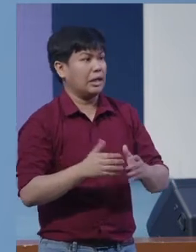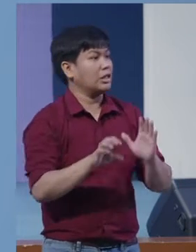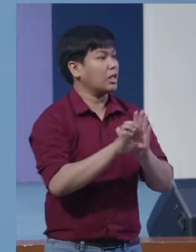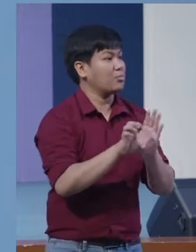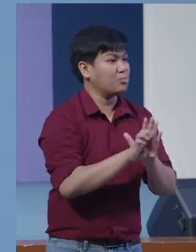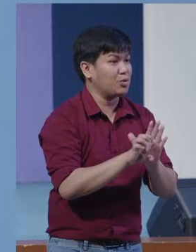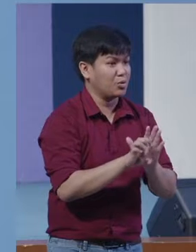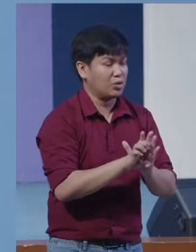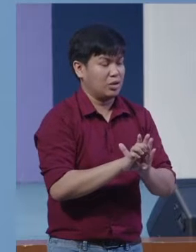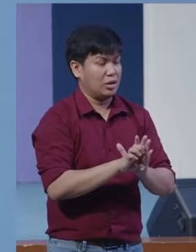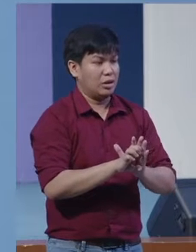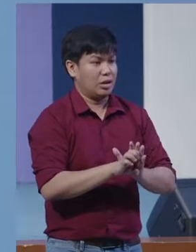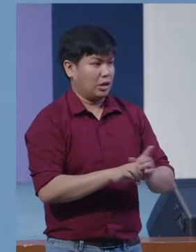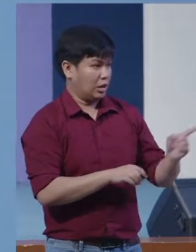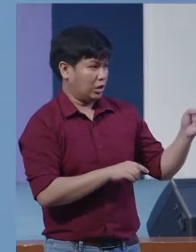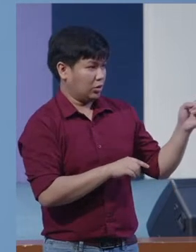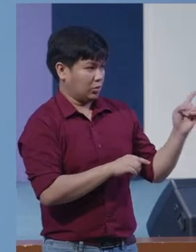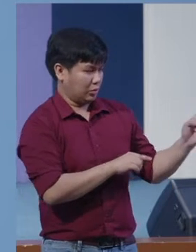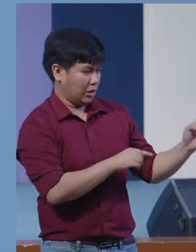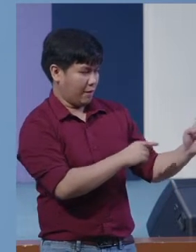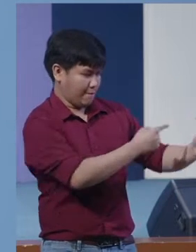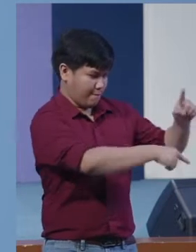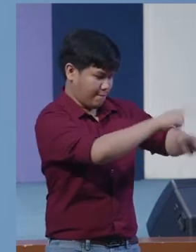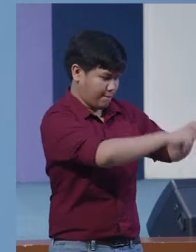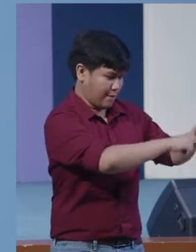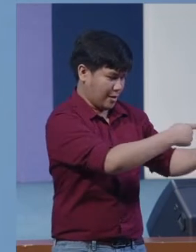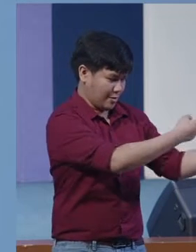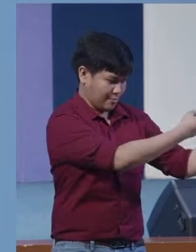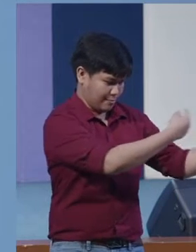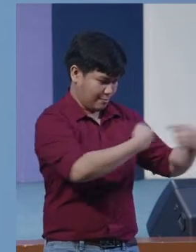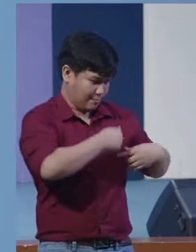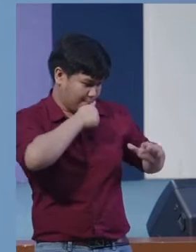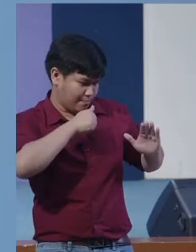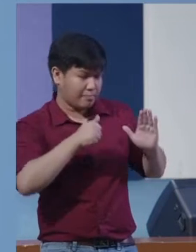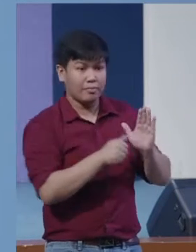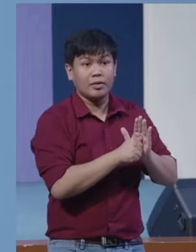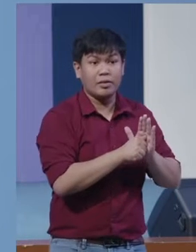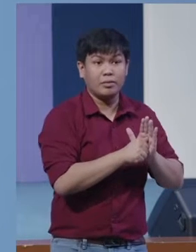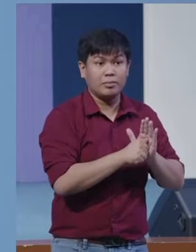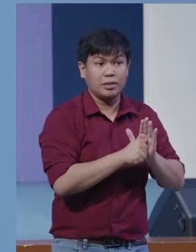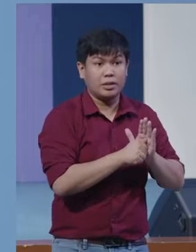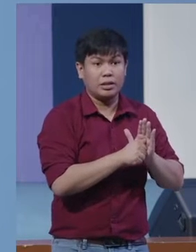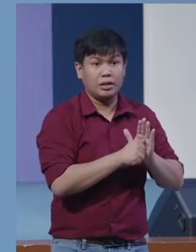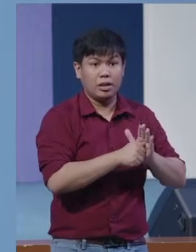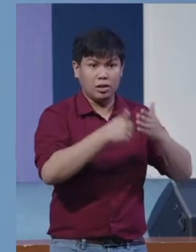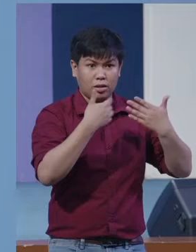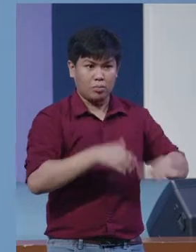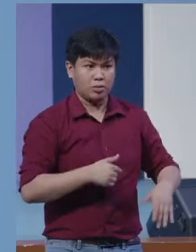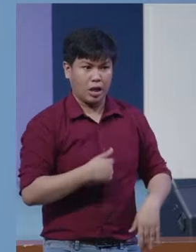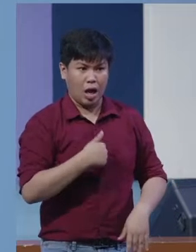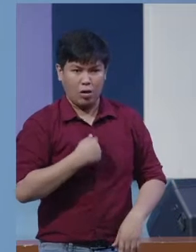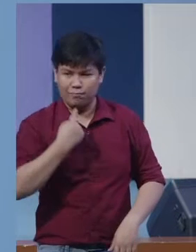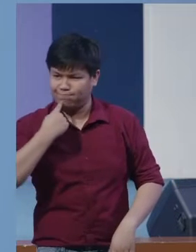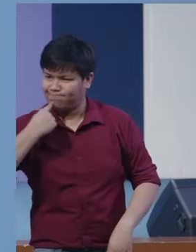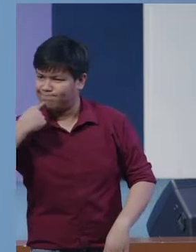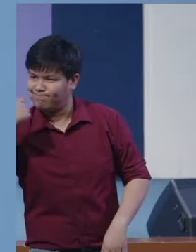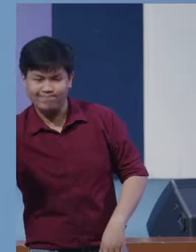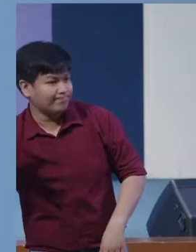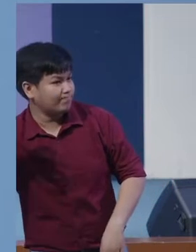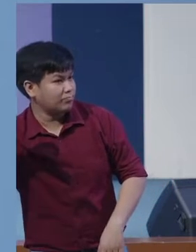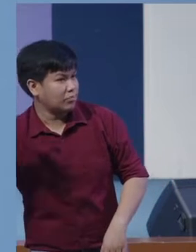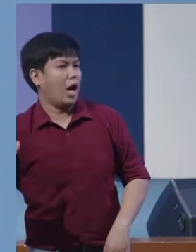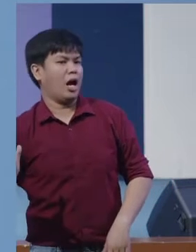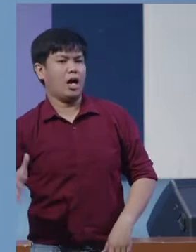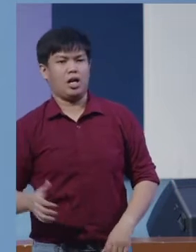pero, no? Maraming mga tao hindi maawat ang kanilang mga dila.